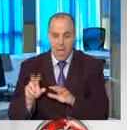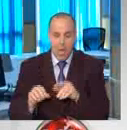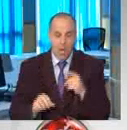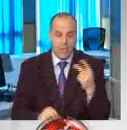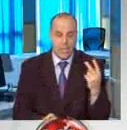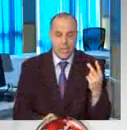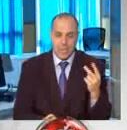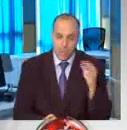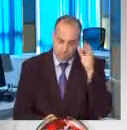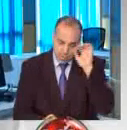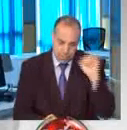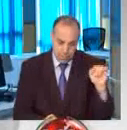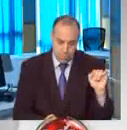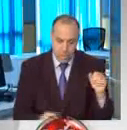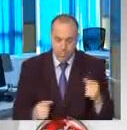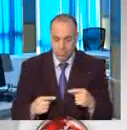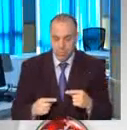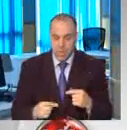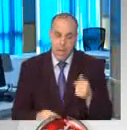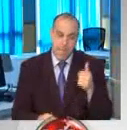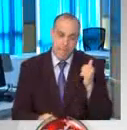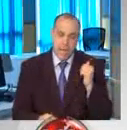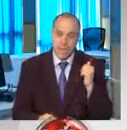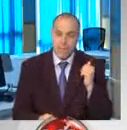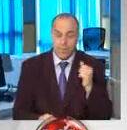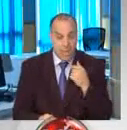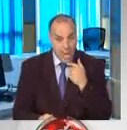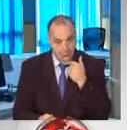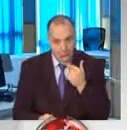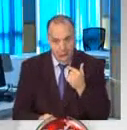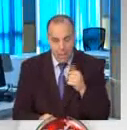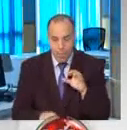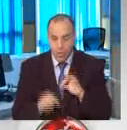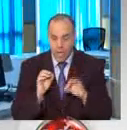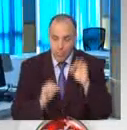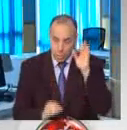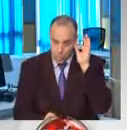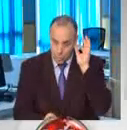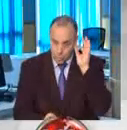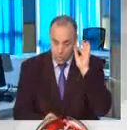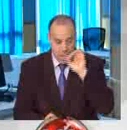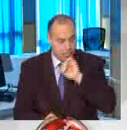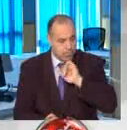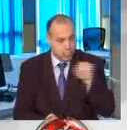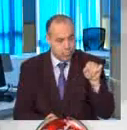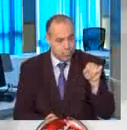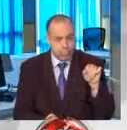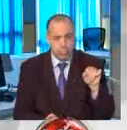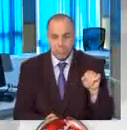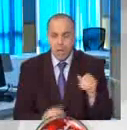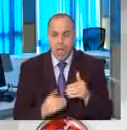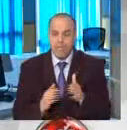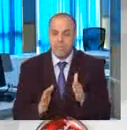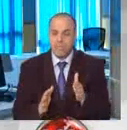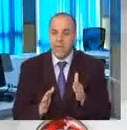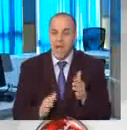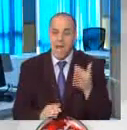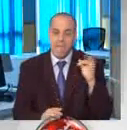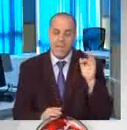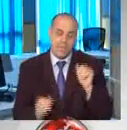8-2 في مباراة جمعتهما مساء أمس. وكان المنتخب الوطني تفوق في اللقاء الافتتاحي على